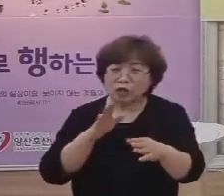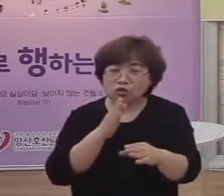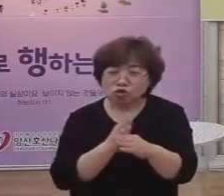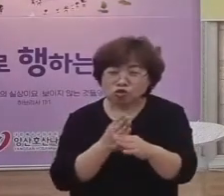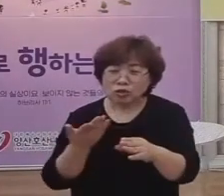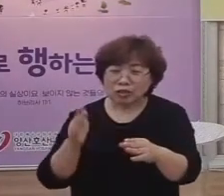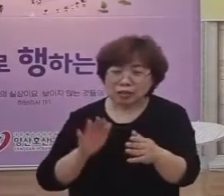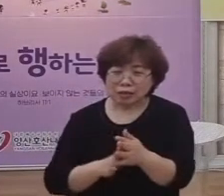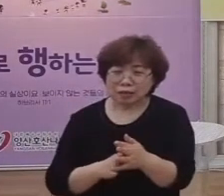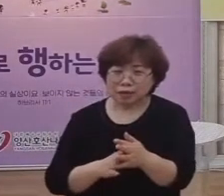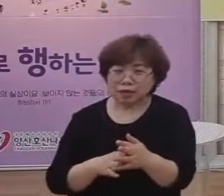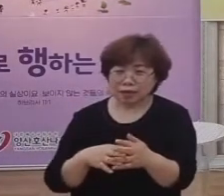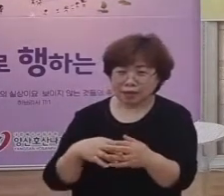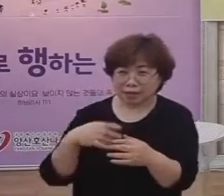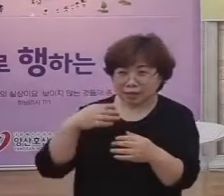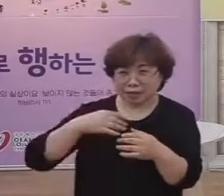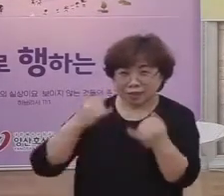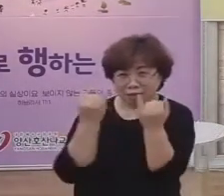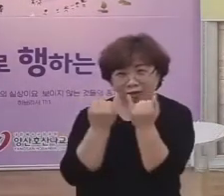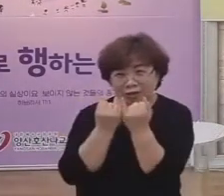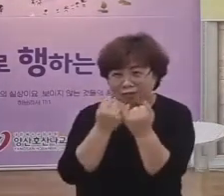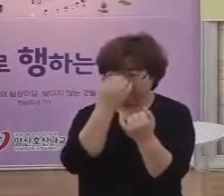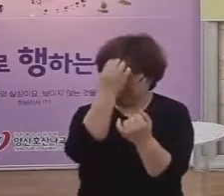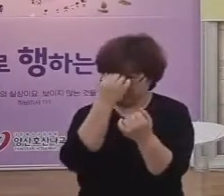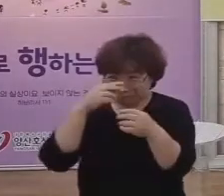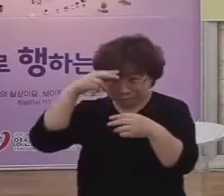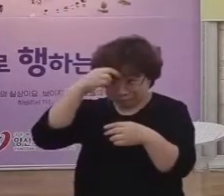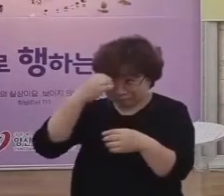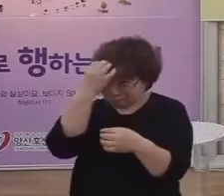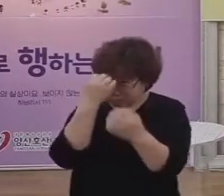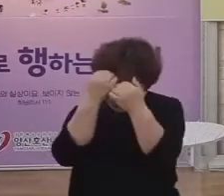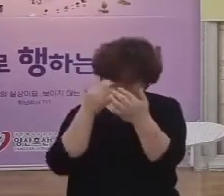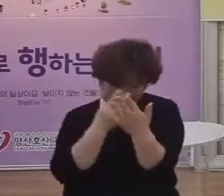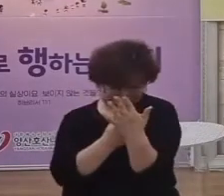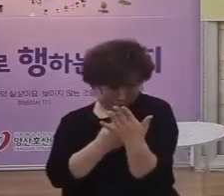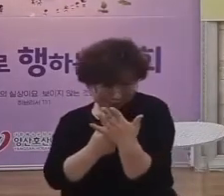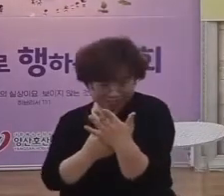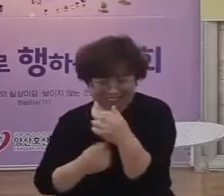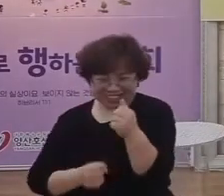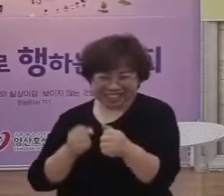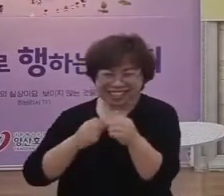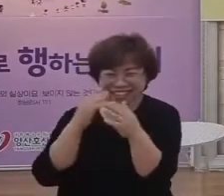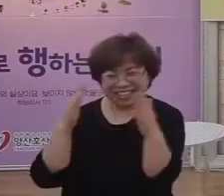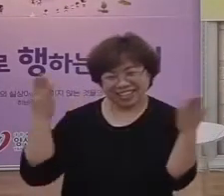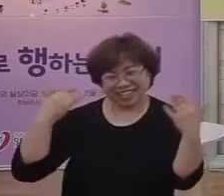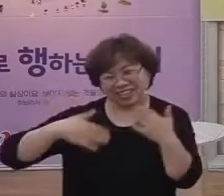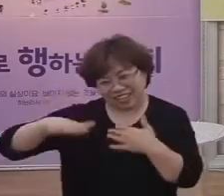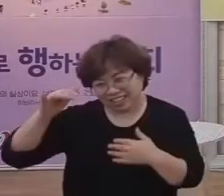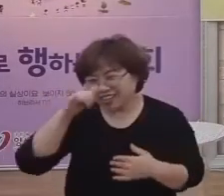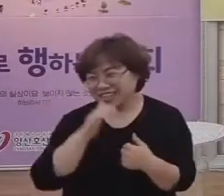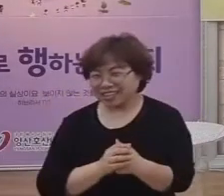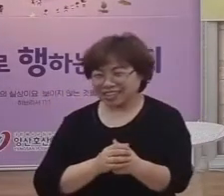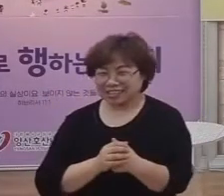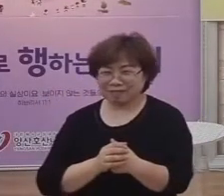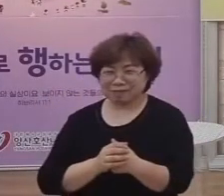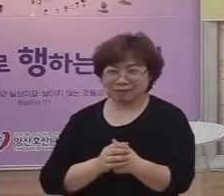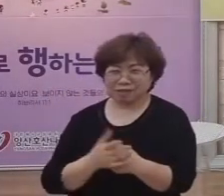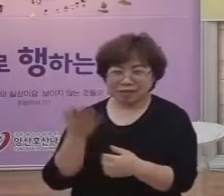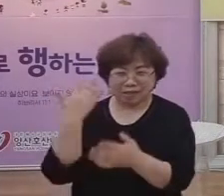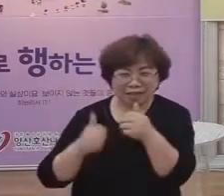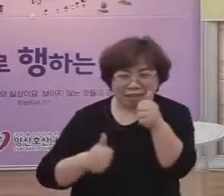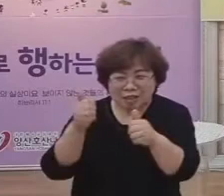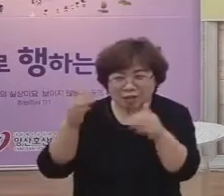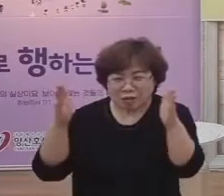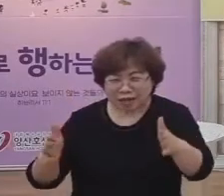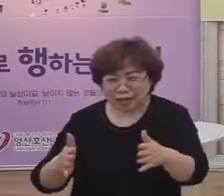여자애가 거울 보면서 뭐 머리 빗으면서 막 이렇게 뛰어가요. 학교 가는데. 옛날에 여러분 우리 시험 기간에